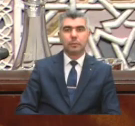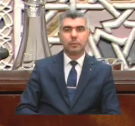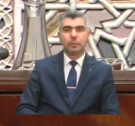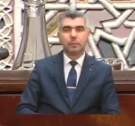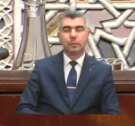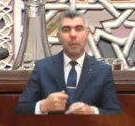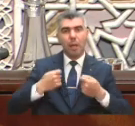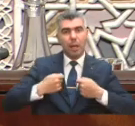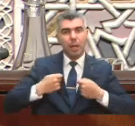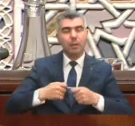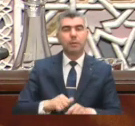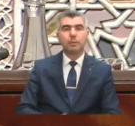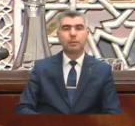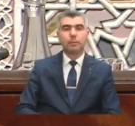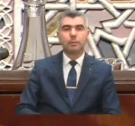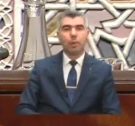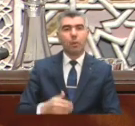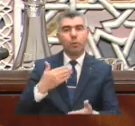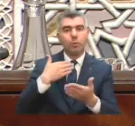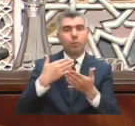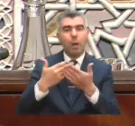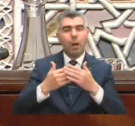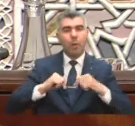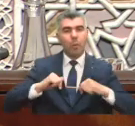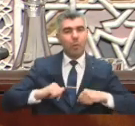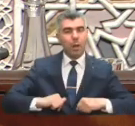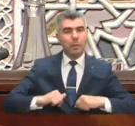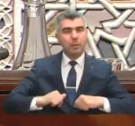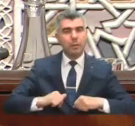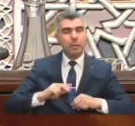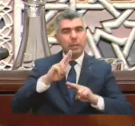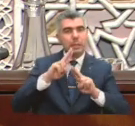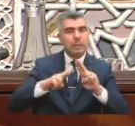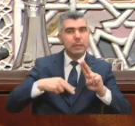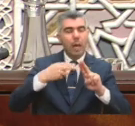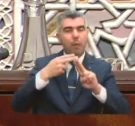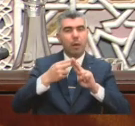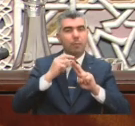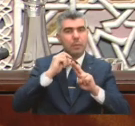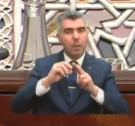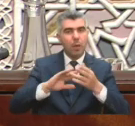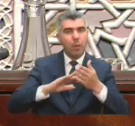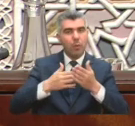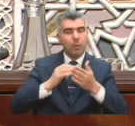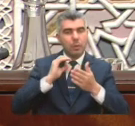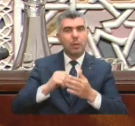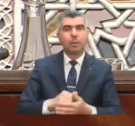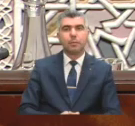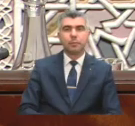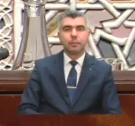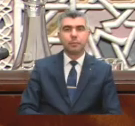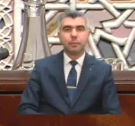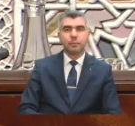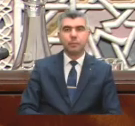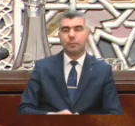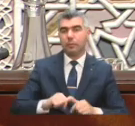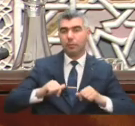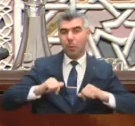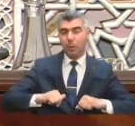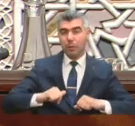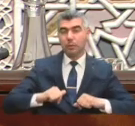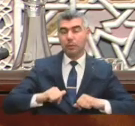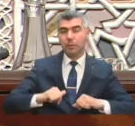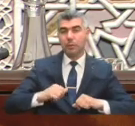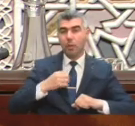السيد الرئيس المحترم، شكرا السيد الوزير المحترم على الجواب ديالكم الشافي والكافي. السيد الوزير، انا غادي نمشي